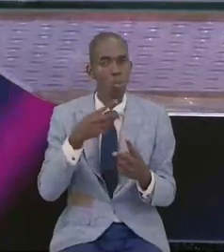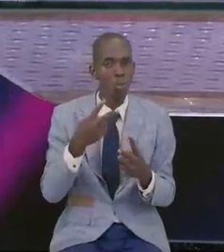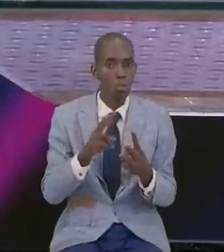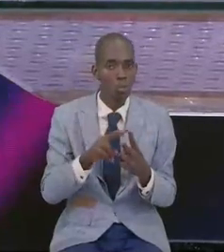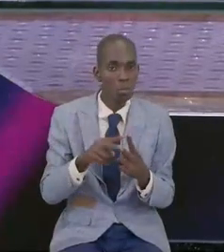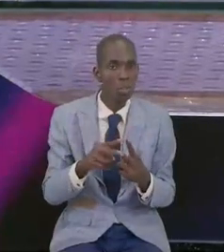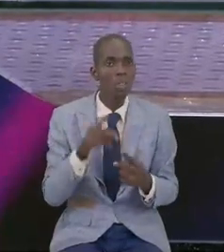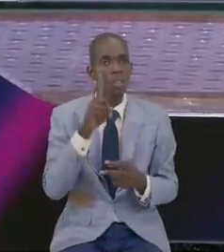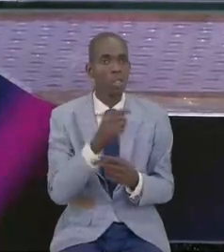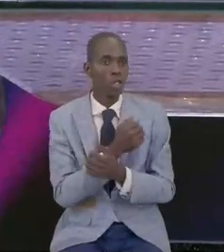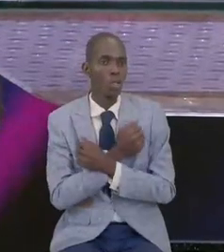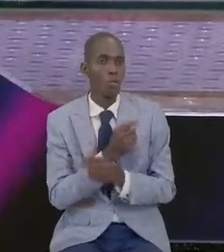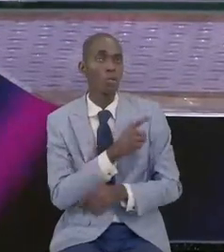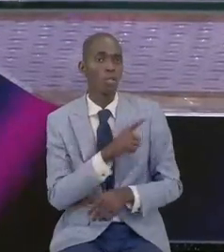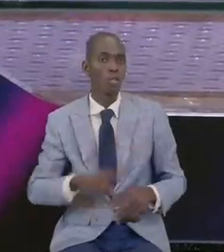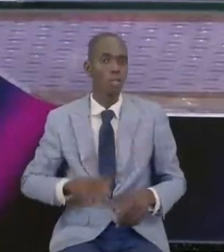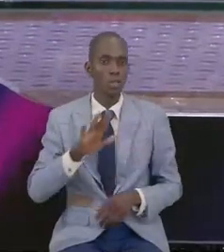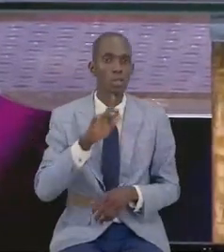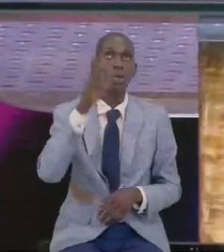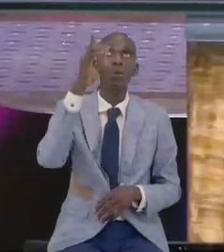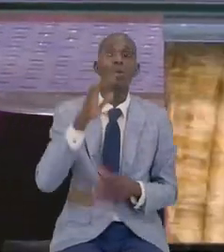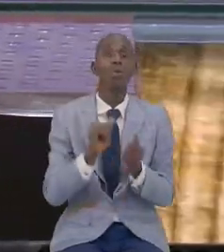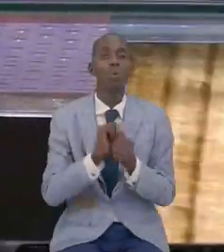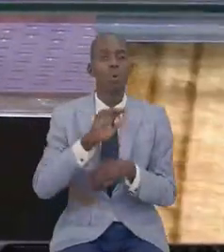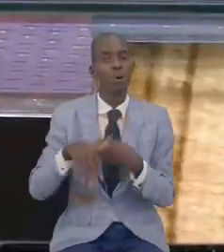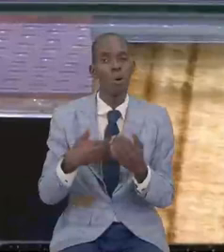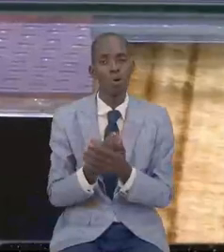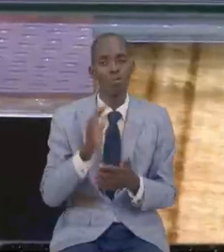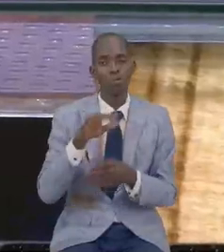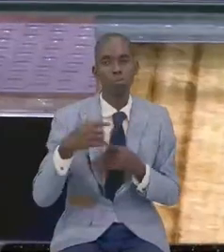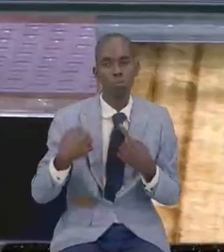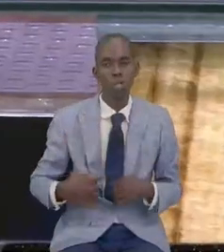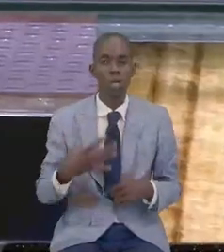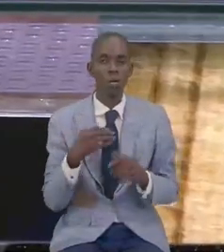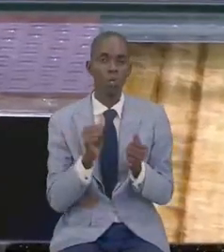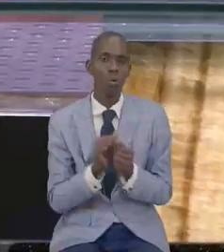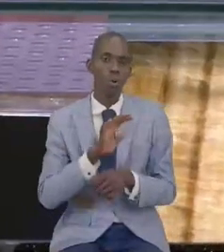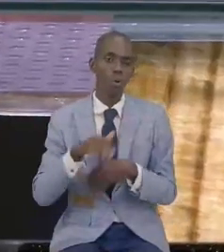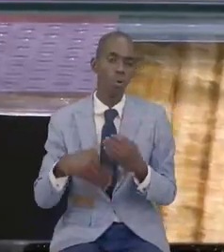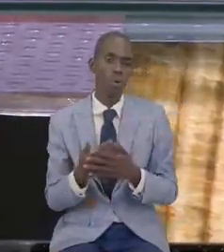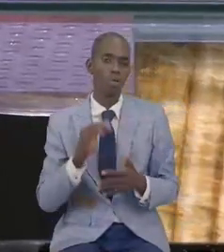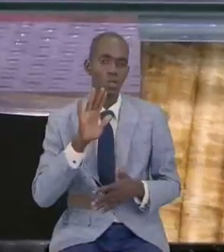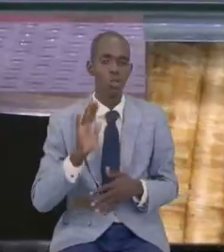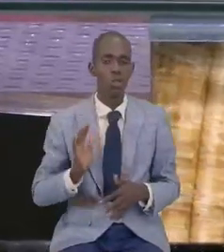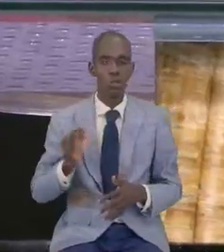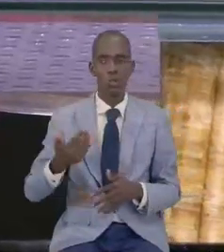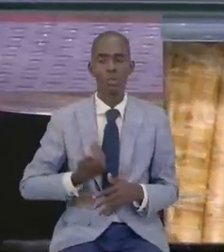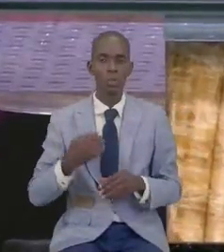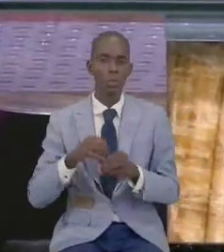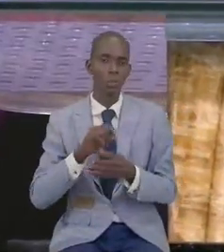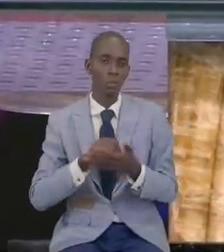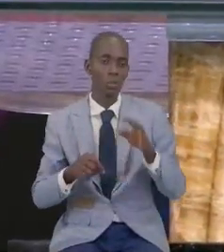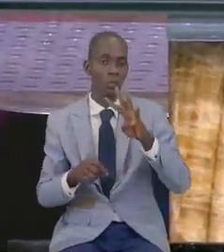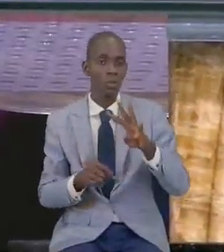savoir si vous aimez l'Éternel, votre Dieu, de tout votre cœur et de toute votre âme. Verset